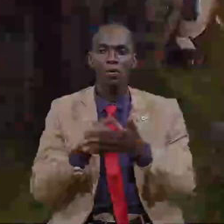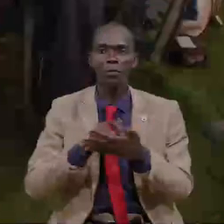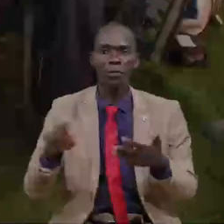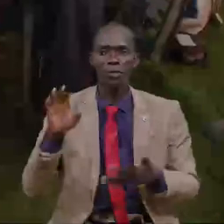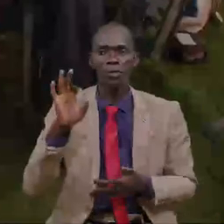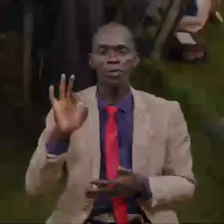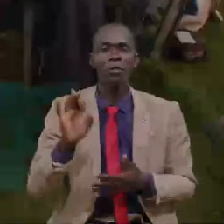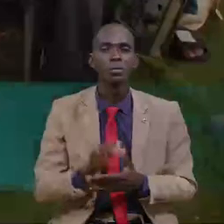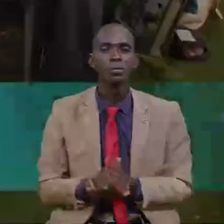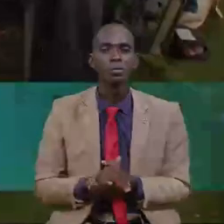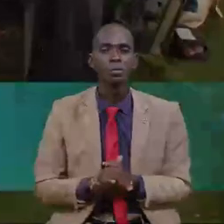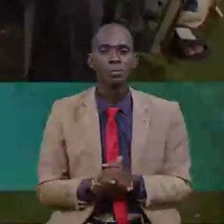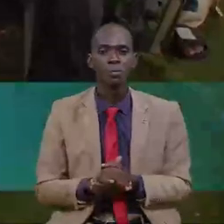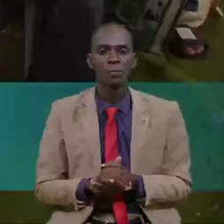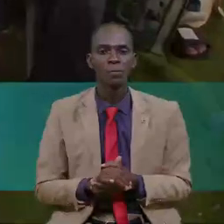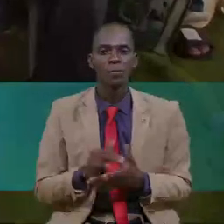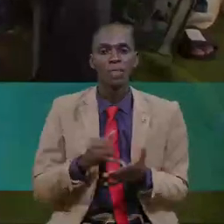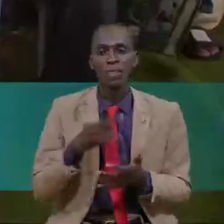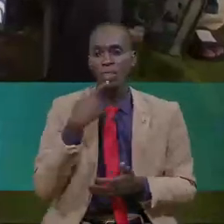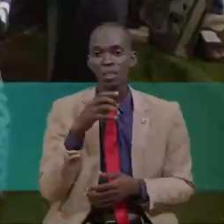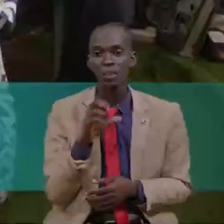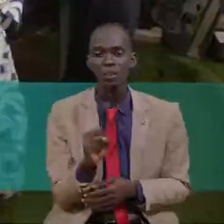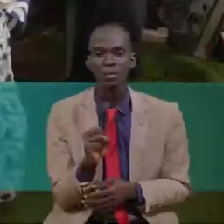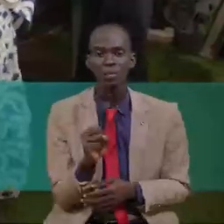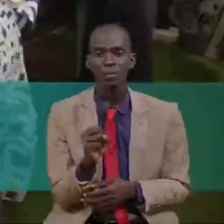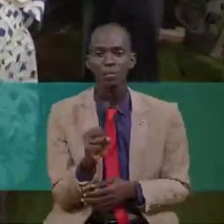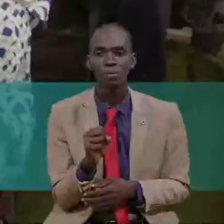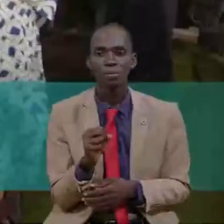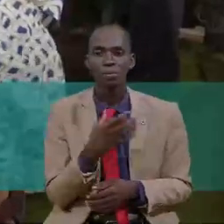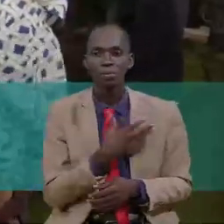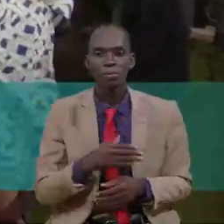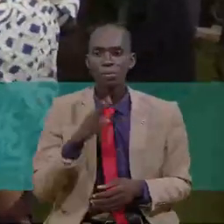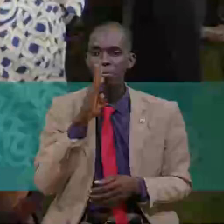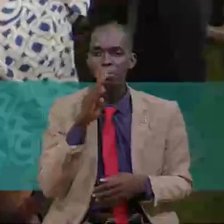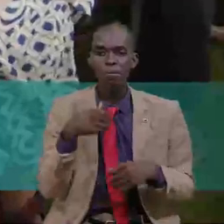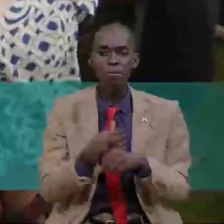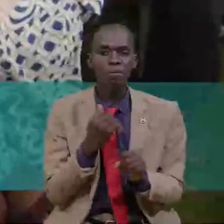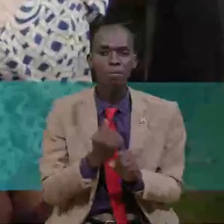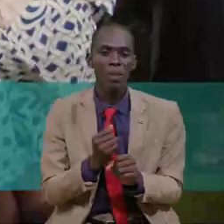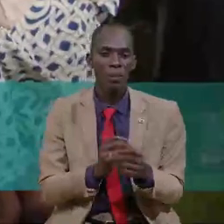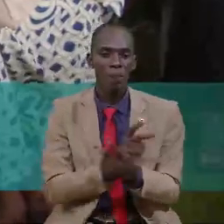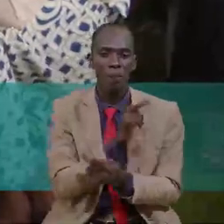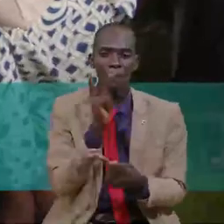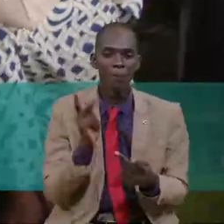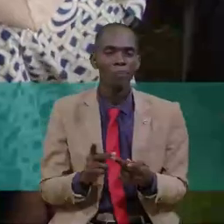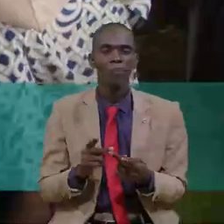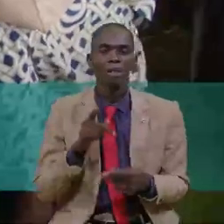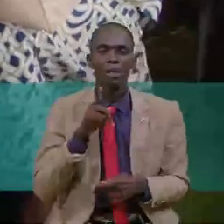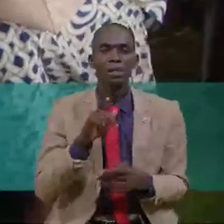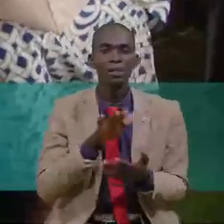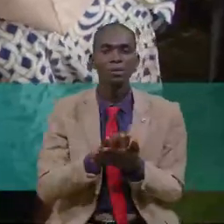5, verset 9. Il dit, verset 9, « Et qui, après avoir été élevé à